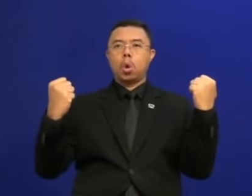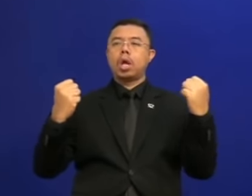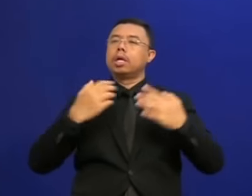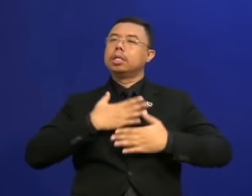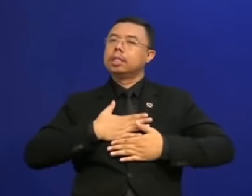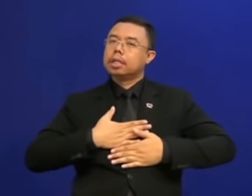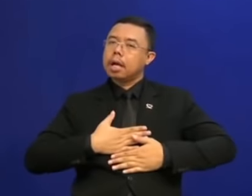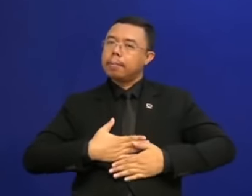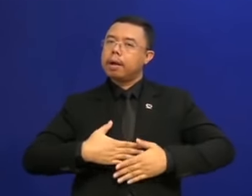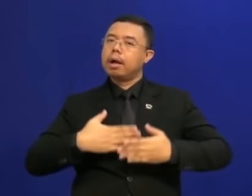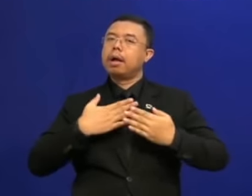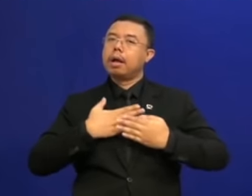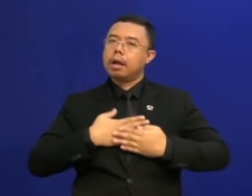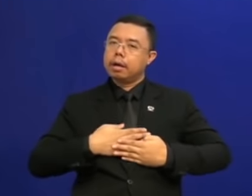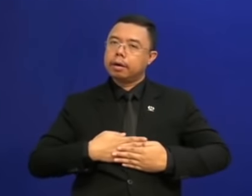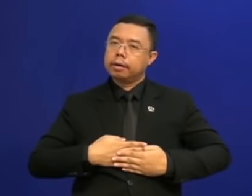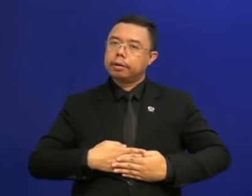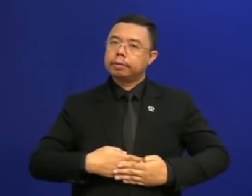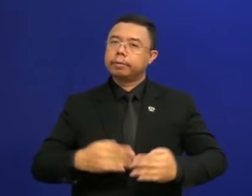sabar,